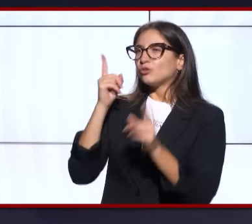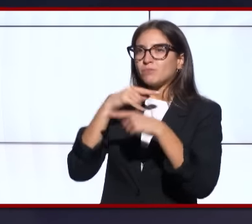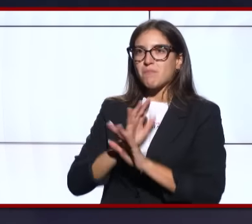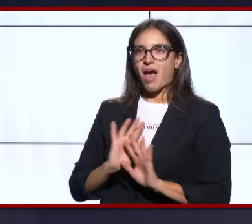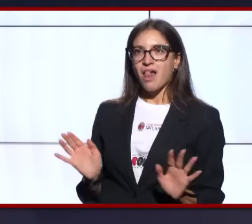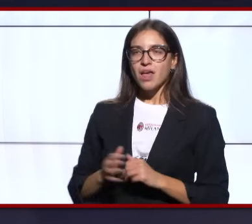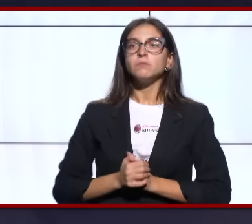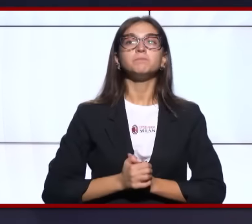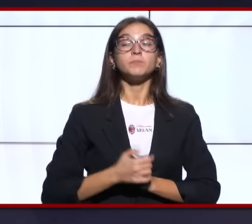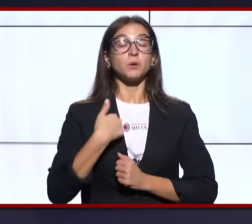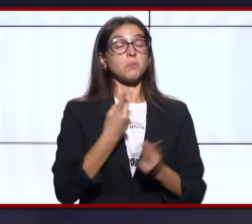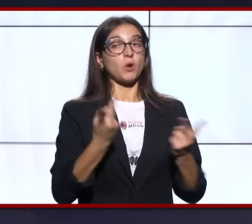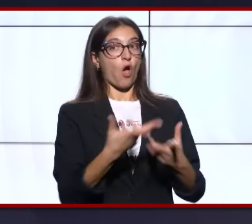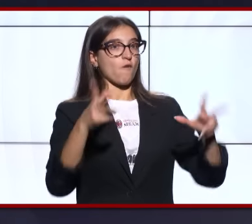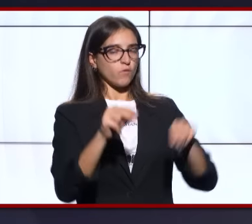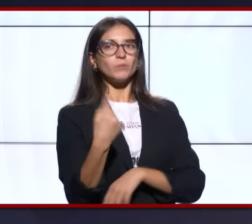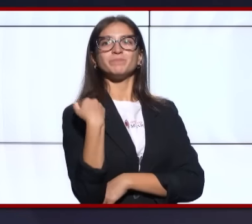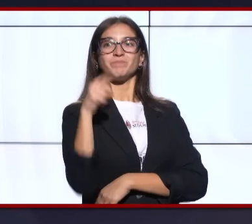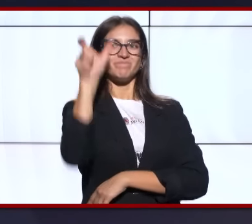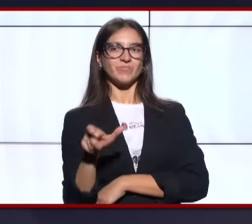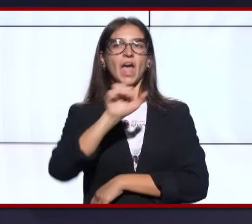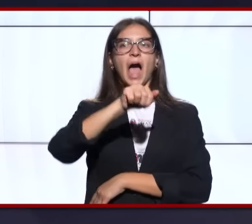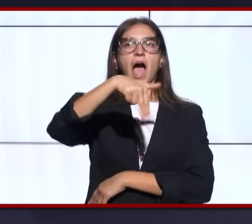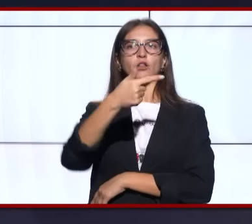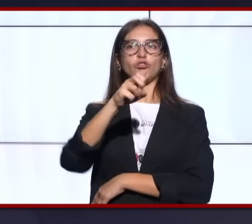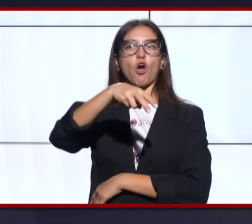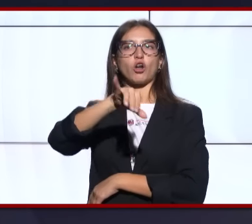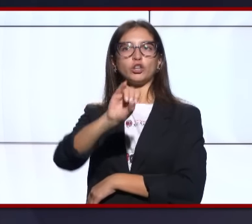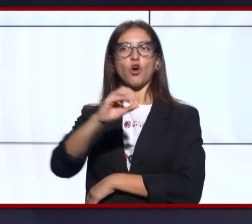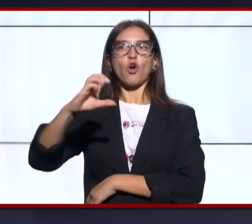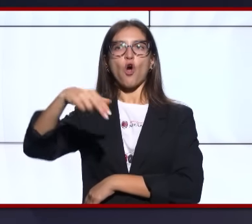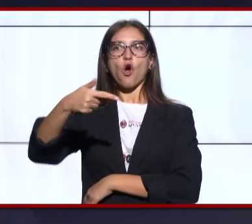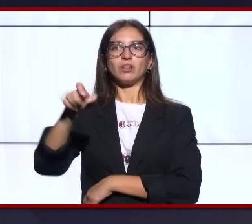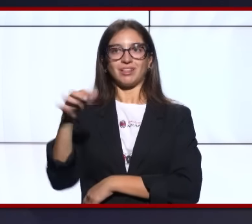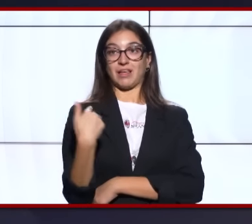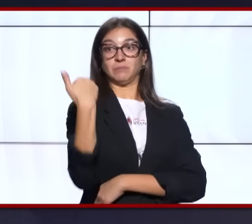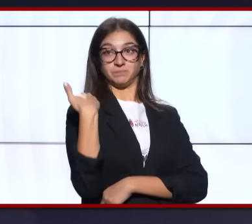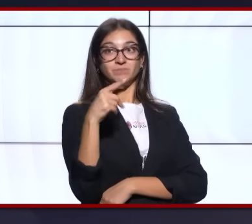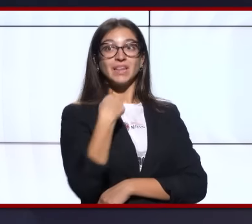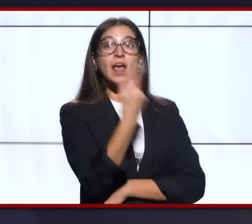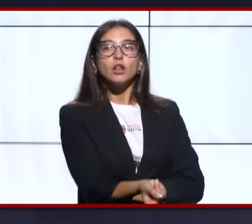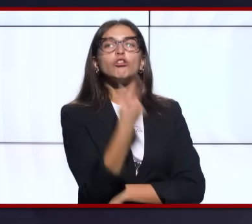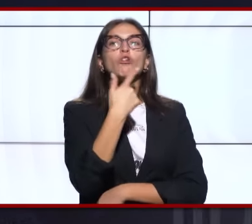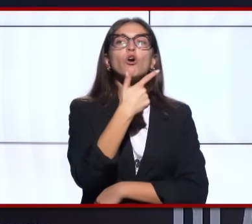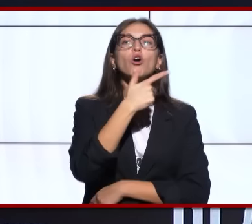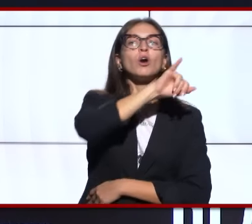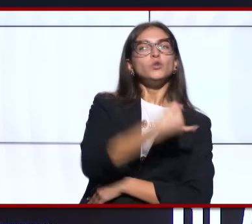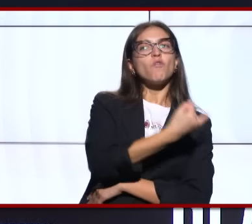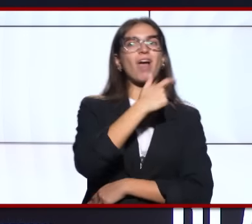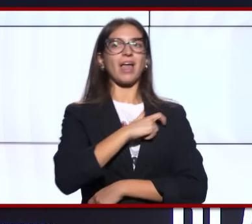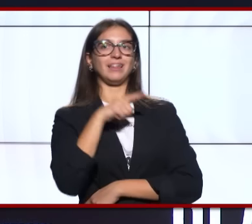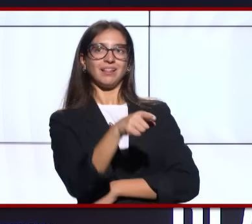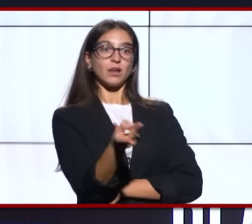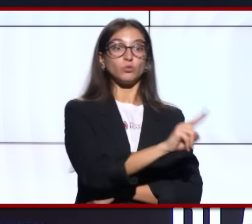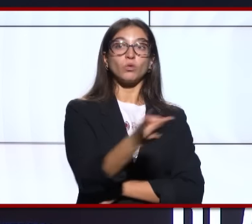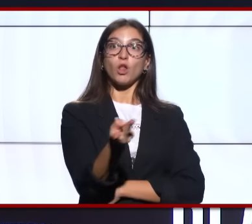a rifarla Conte Antonio Conte l'altra volta ha detto parlando di Juventus e Inter che sono società e